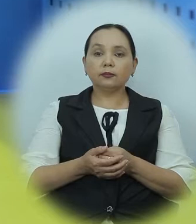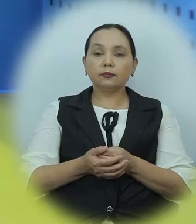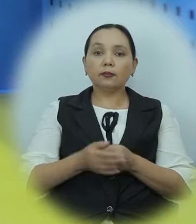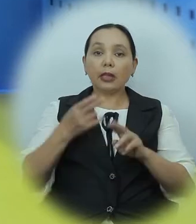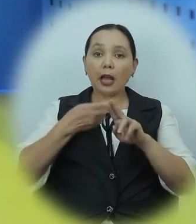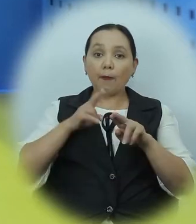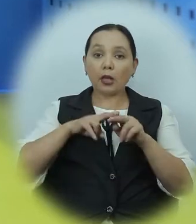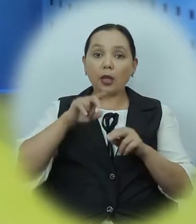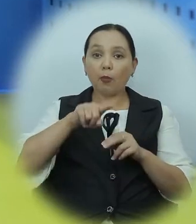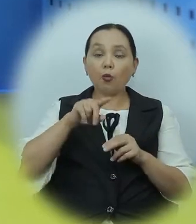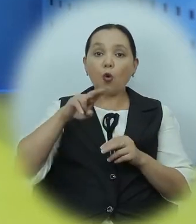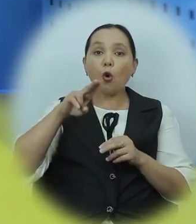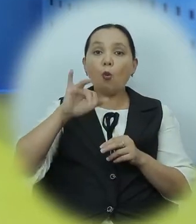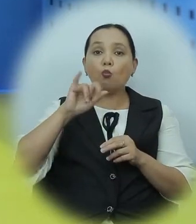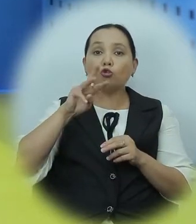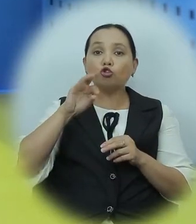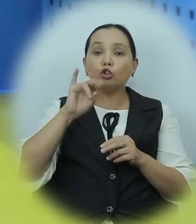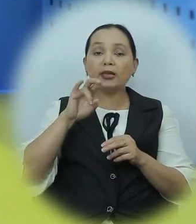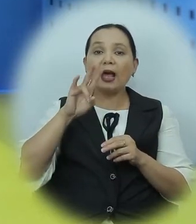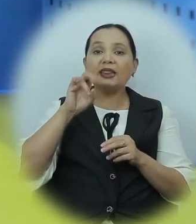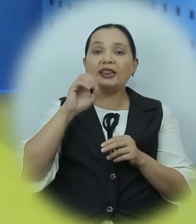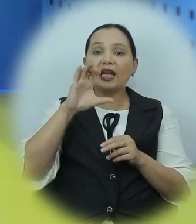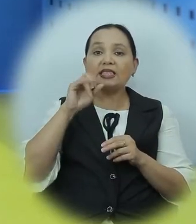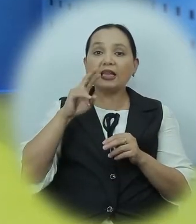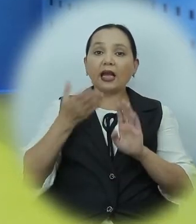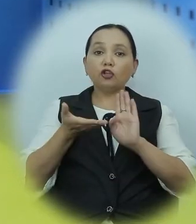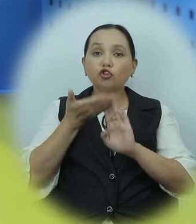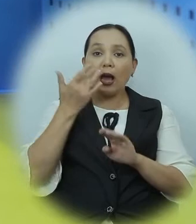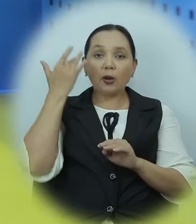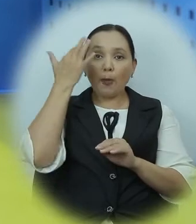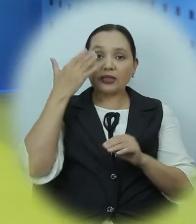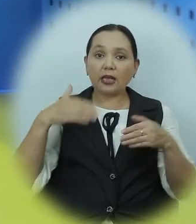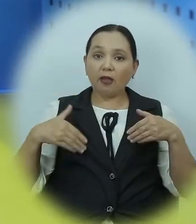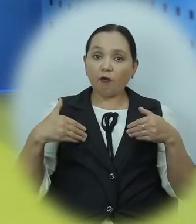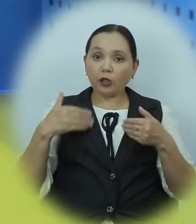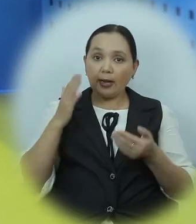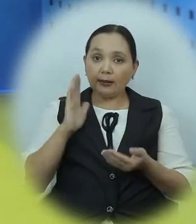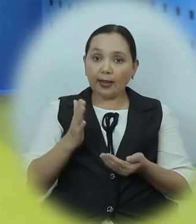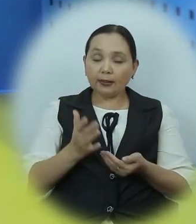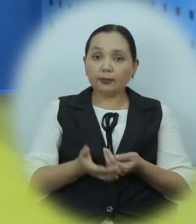Mana bu pružinalar nasadkalarni chiqarish maqsadida foydalaniladi.